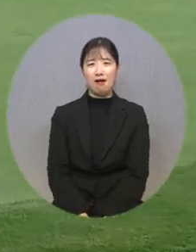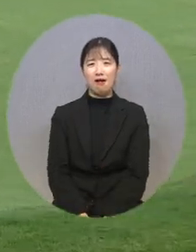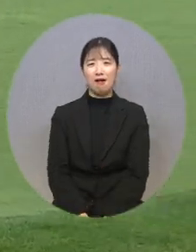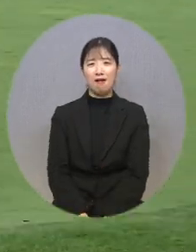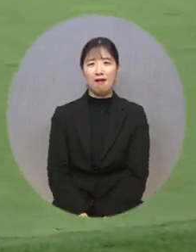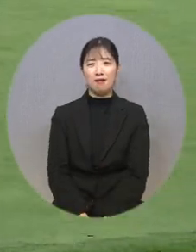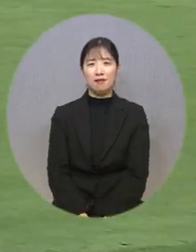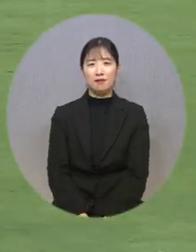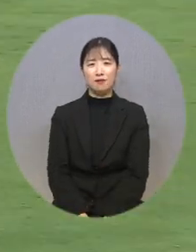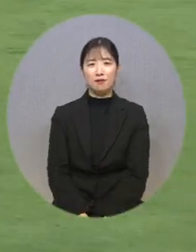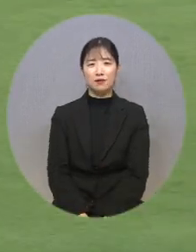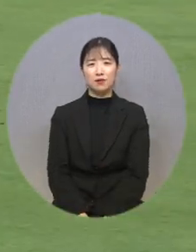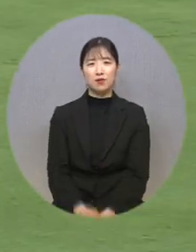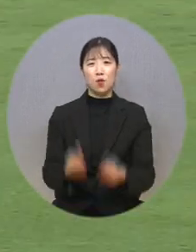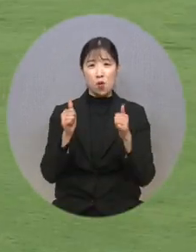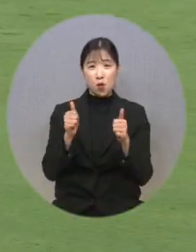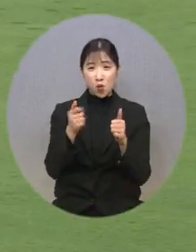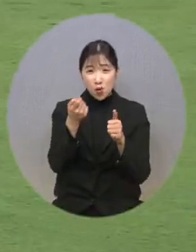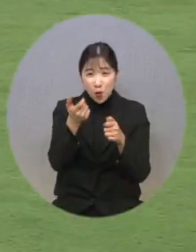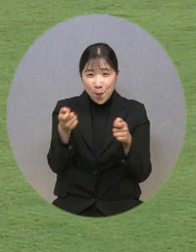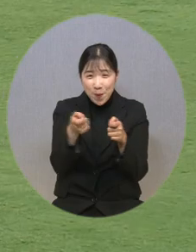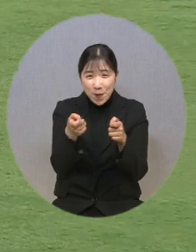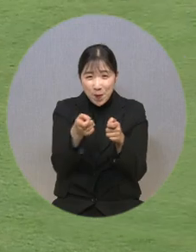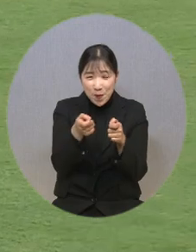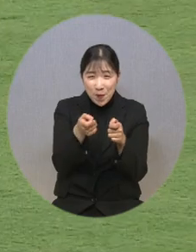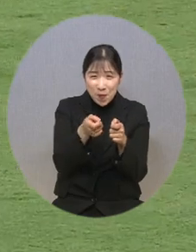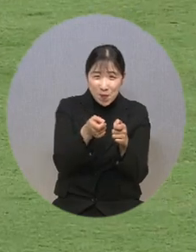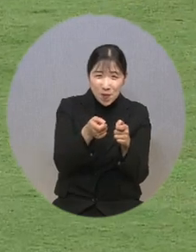우와! 우와, 조금만 넣으면 되는데.